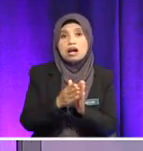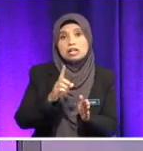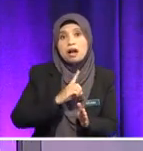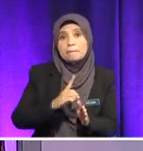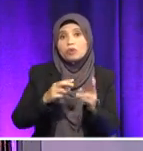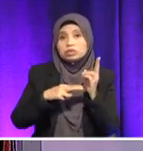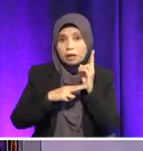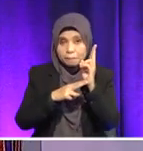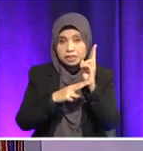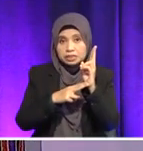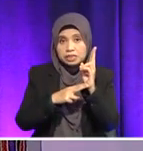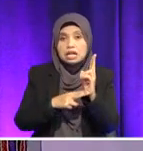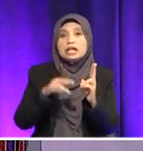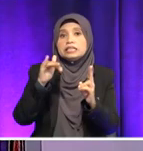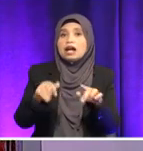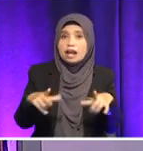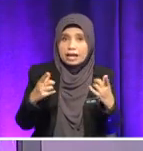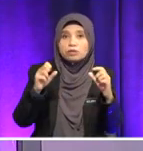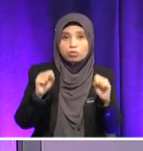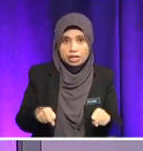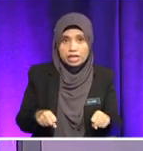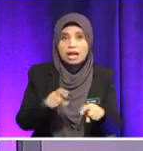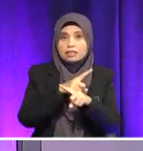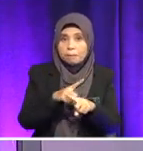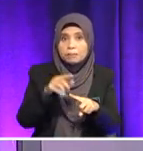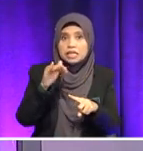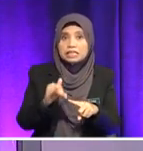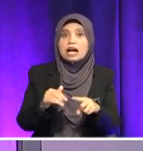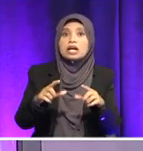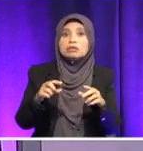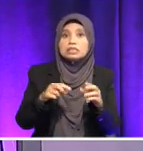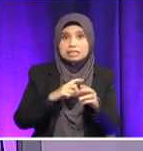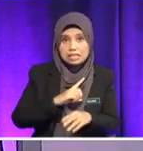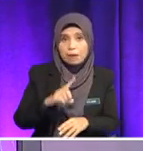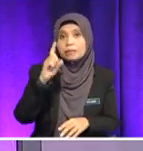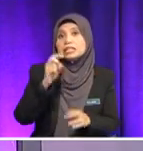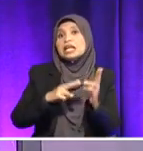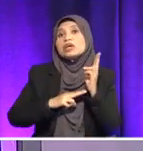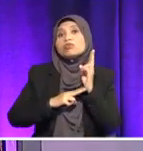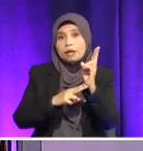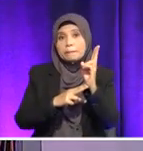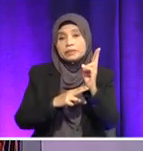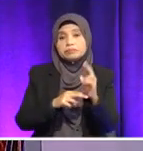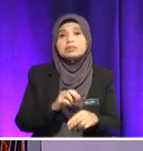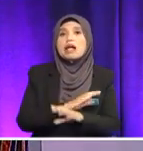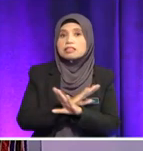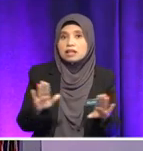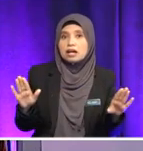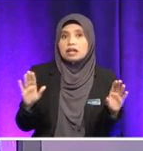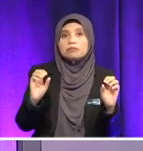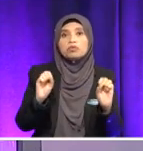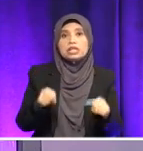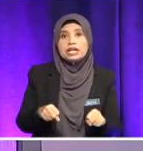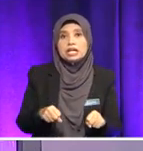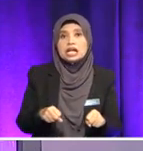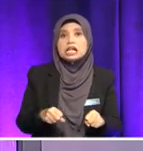agama Islam sebagai agama resmi persekutuan agama lain bebas diamalkan di dalam persekutuan tidak ada